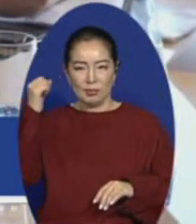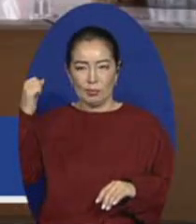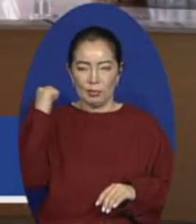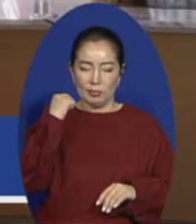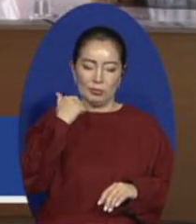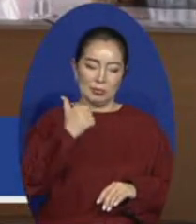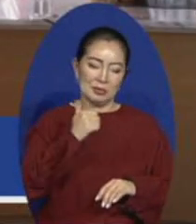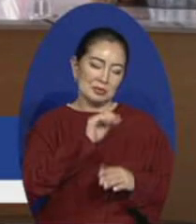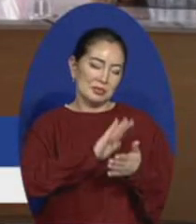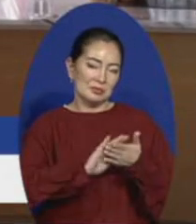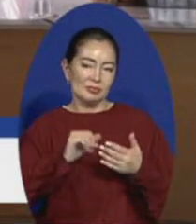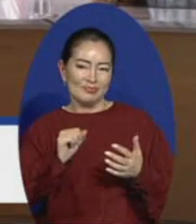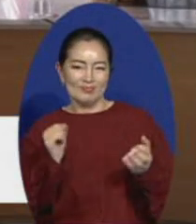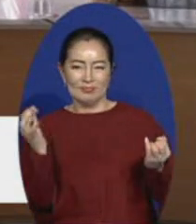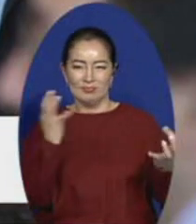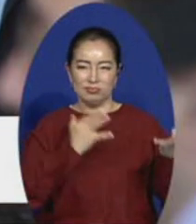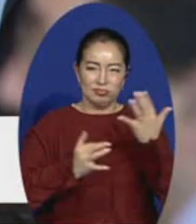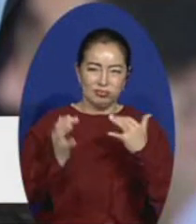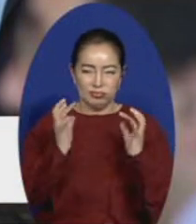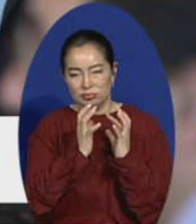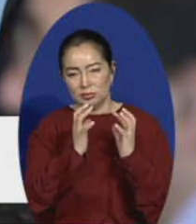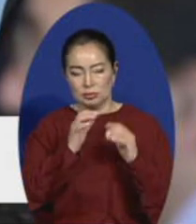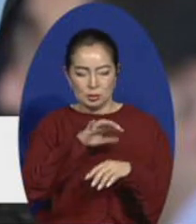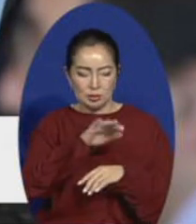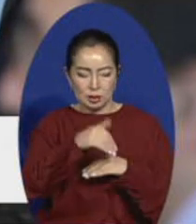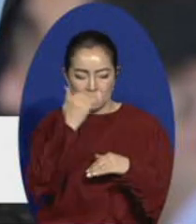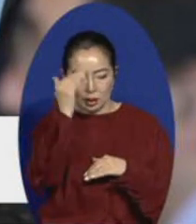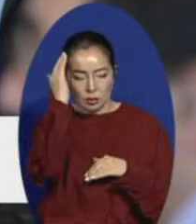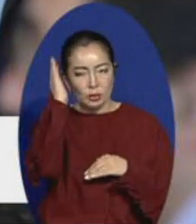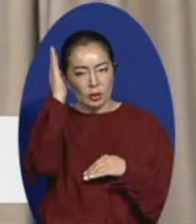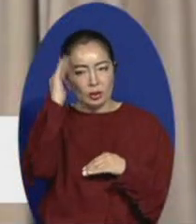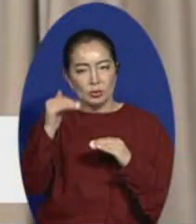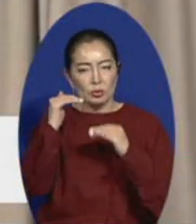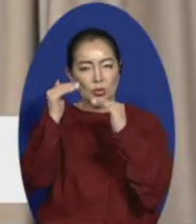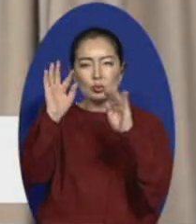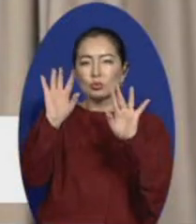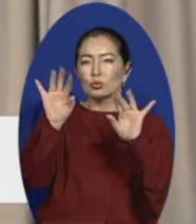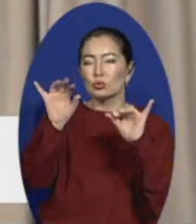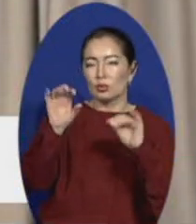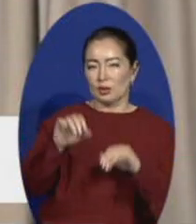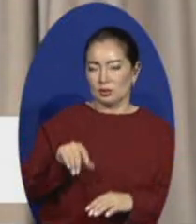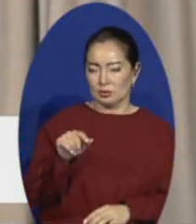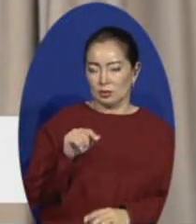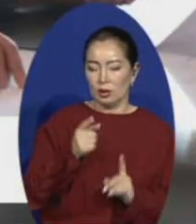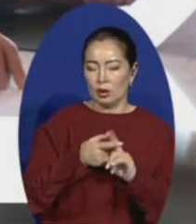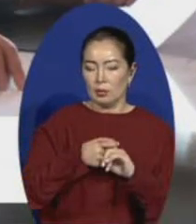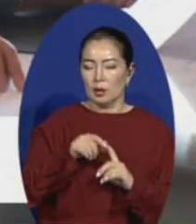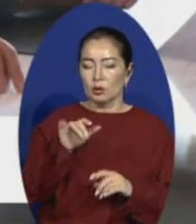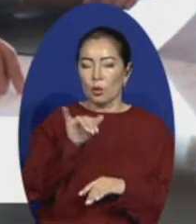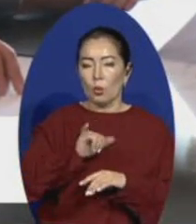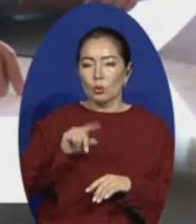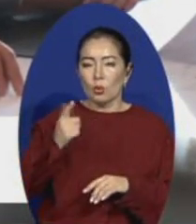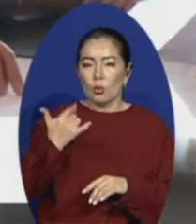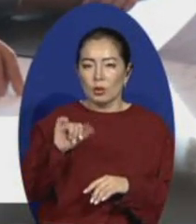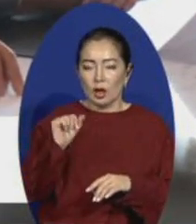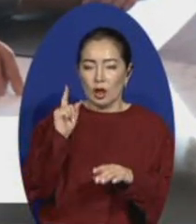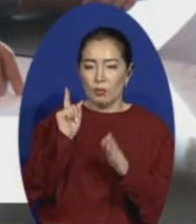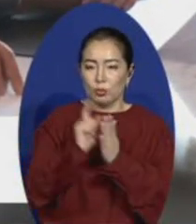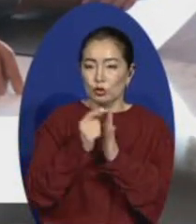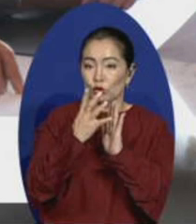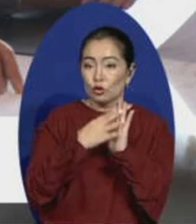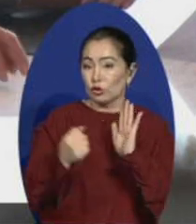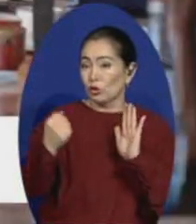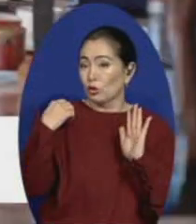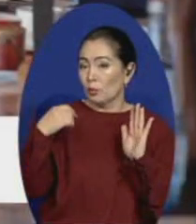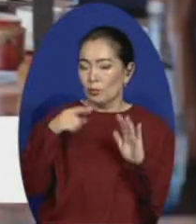хөрөнгө оруулагчид нэг дор цуглаж, салбарын хөгжлийг тодорхойлдгоро IMAC уулуурхан салбарт чухал нөлөөтэй. Манай улсын хувьд энэ салбарын